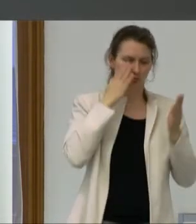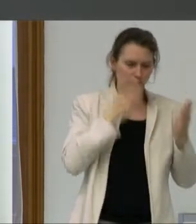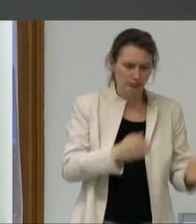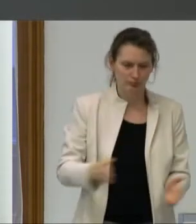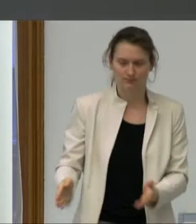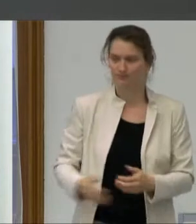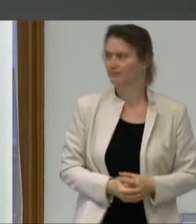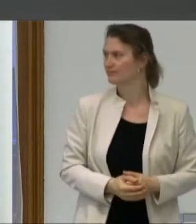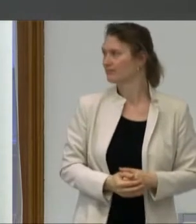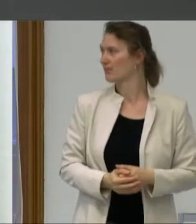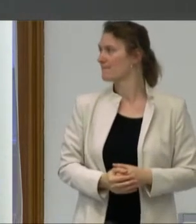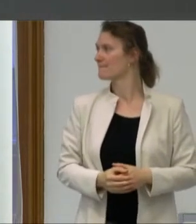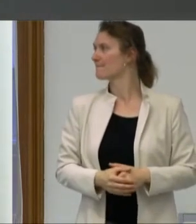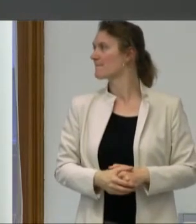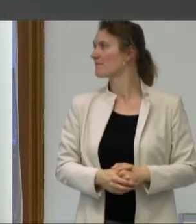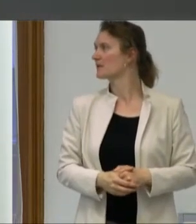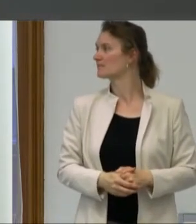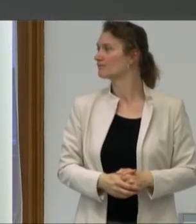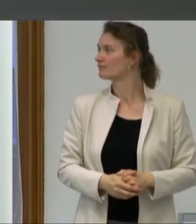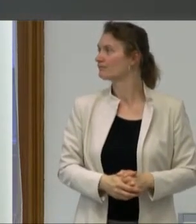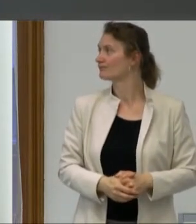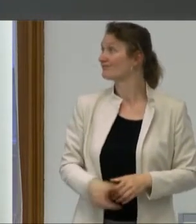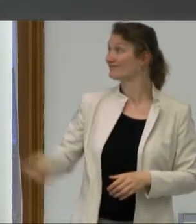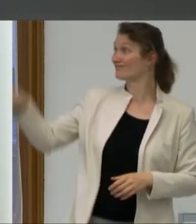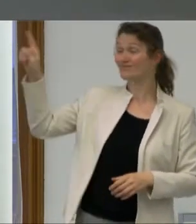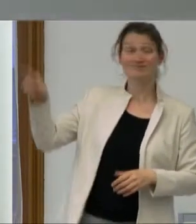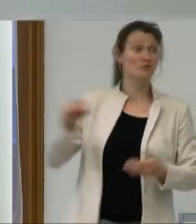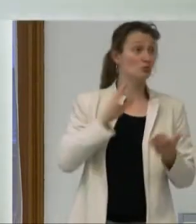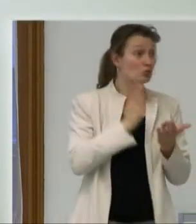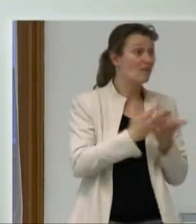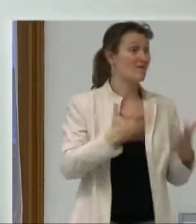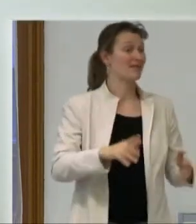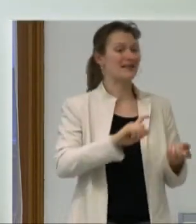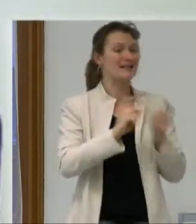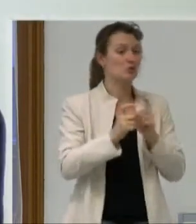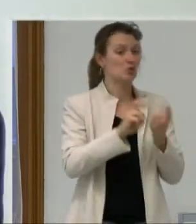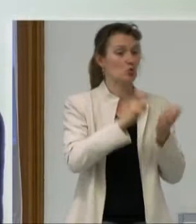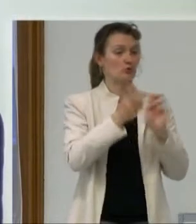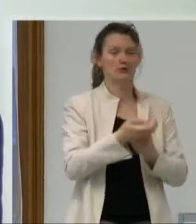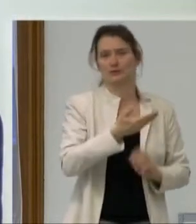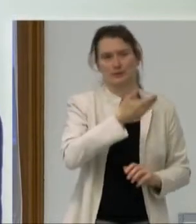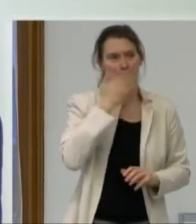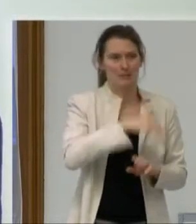und. Hier ist noch keine Diskussion entstanden, wie die dann wirklich umgesetzt werden sollen.